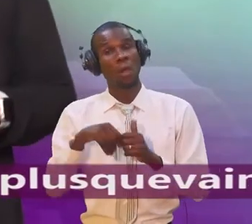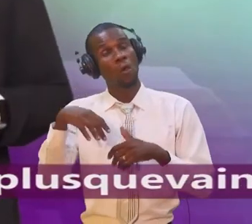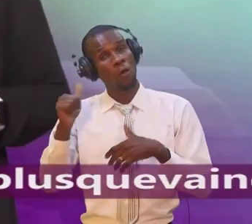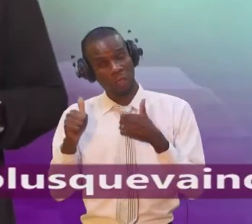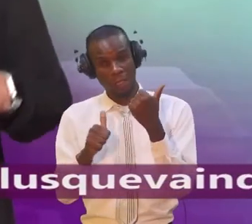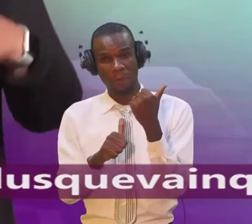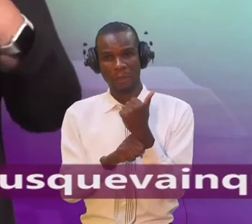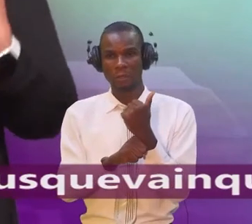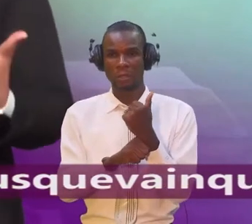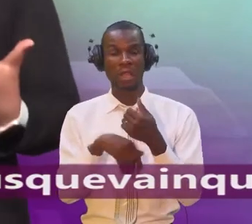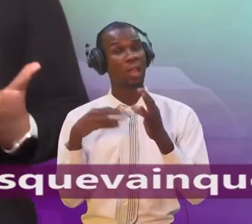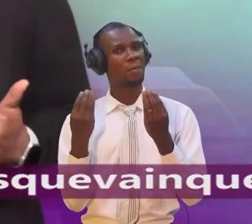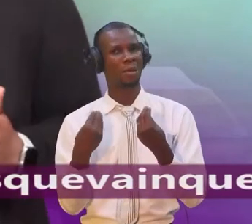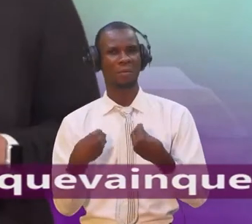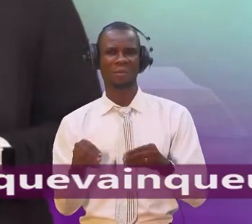usingizi.